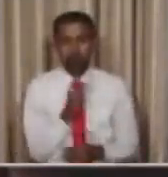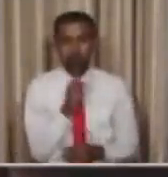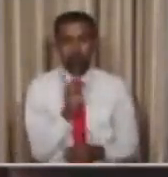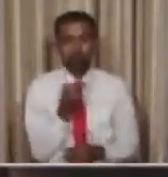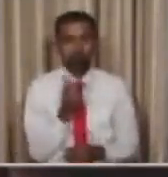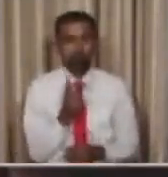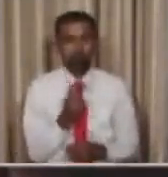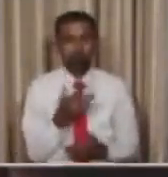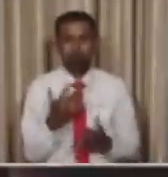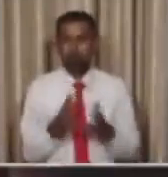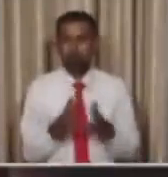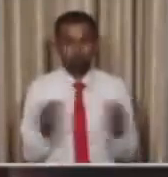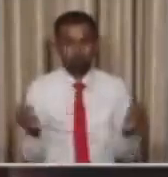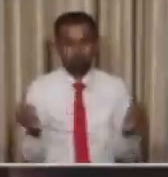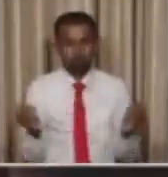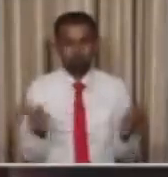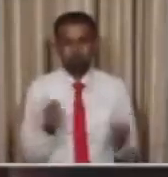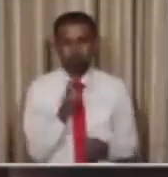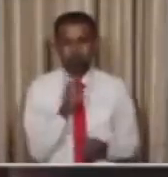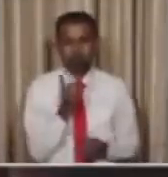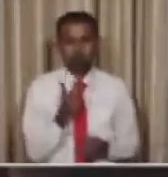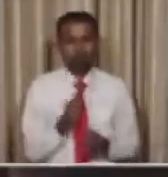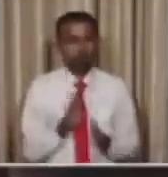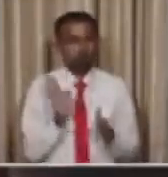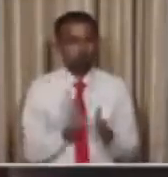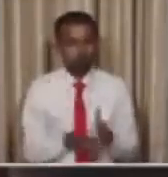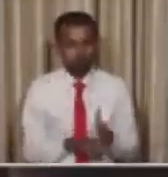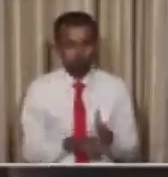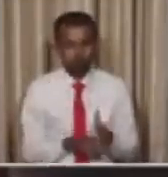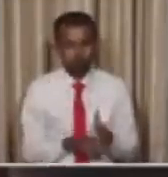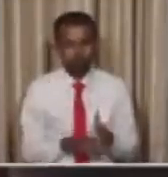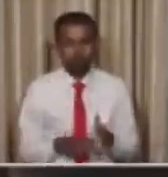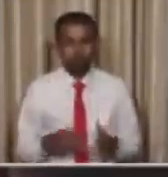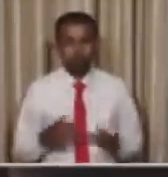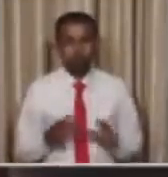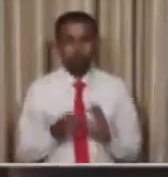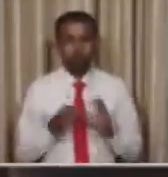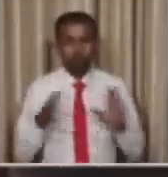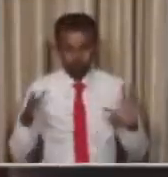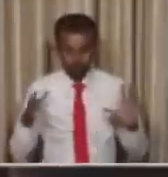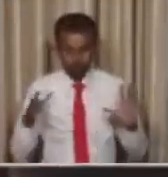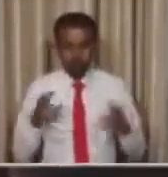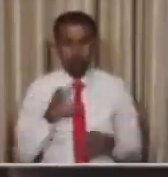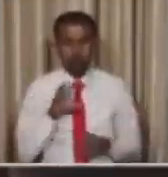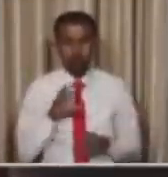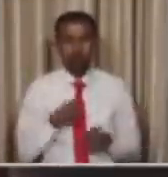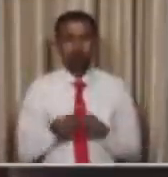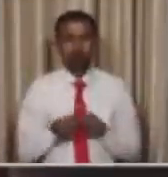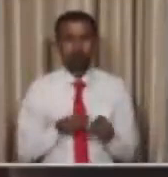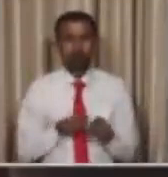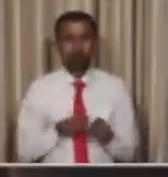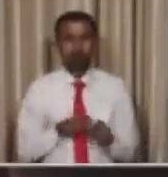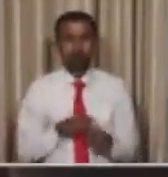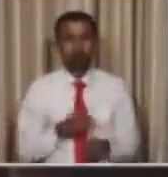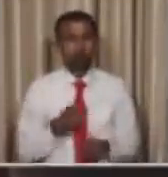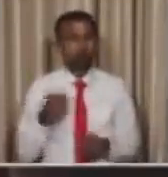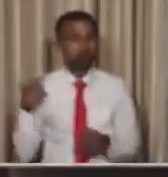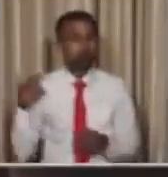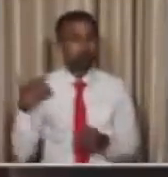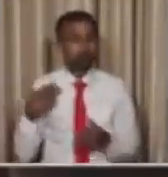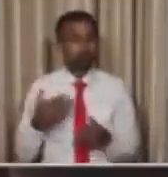පිළිවෙත අතාරින්න. මේ දෙබිඩි පිළිවෙත අතාරලා අපි නොබැඳි රටක් හැටියට අපි කාලයක්